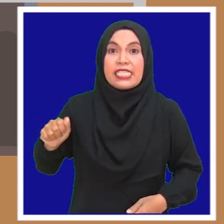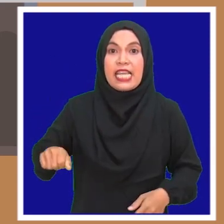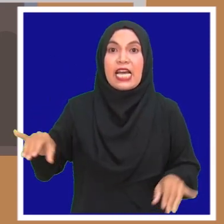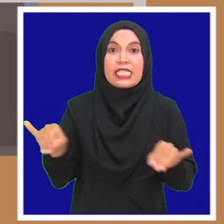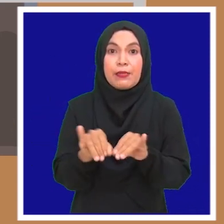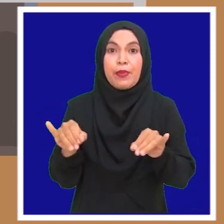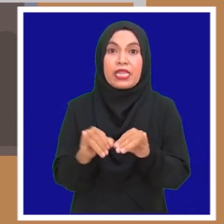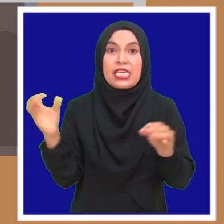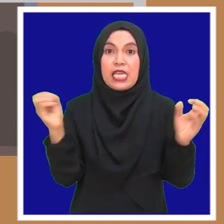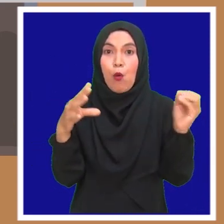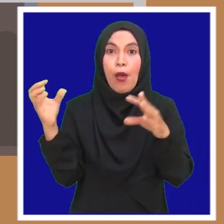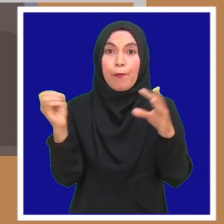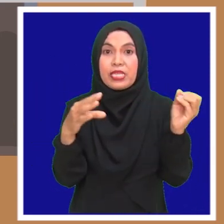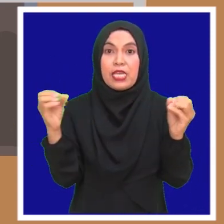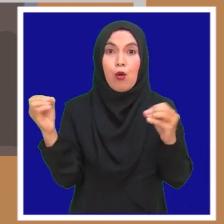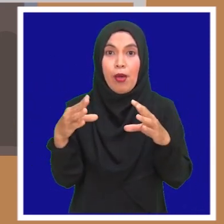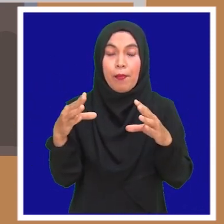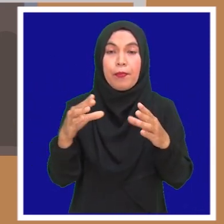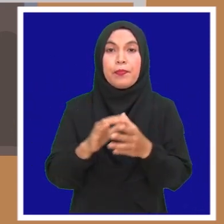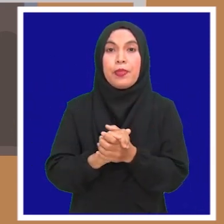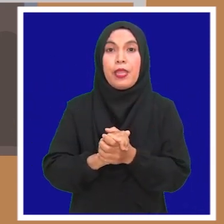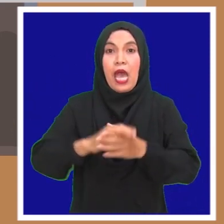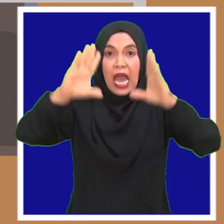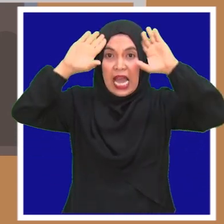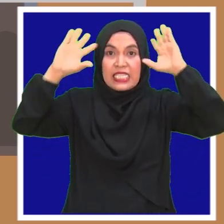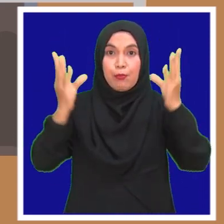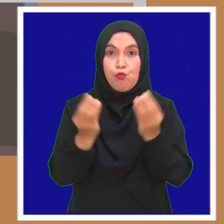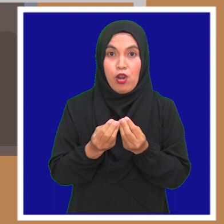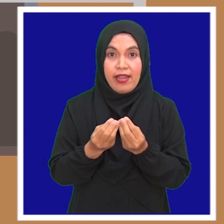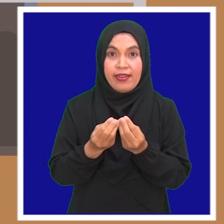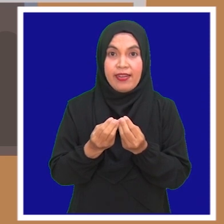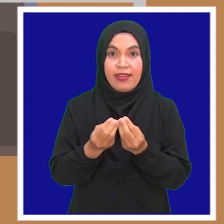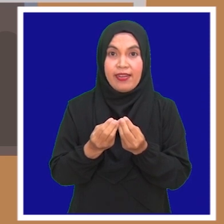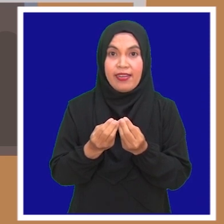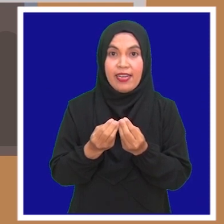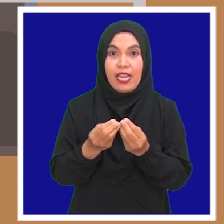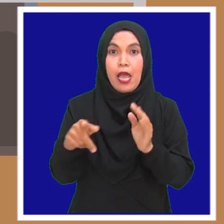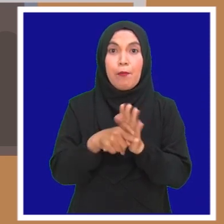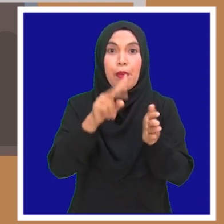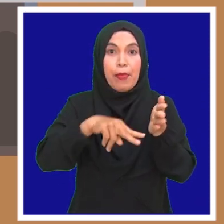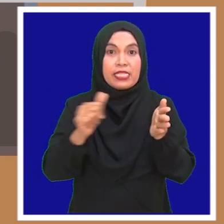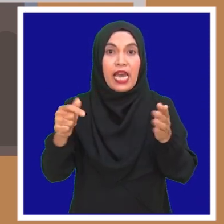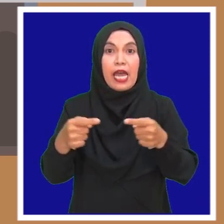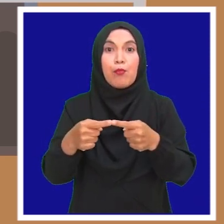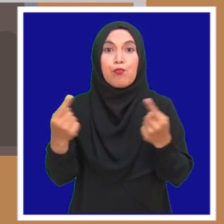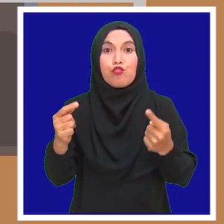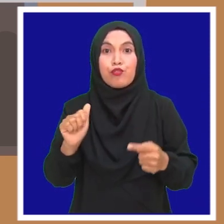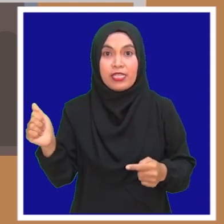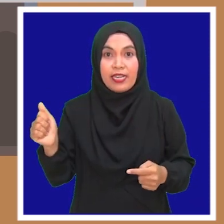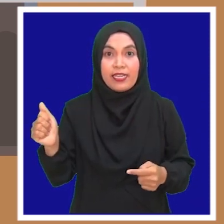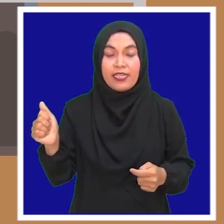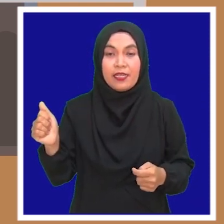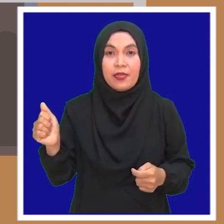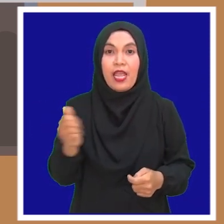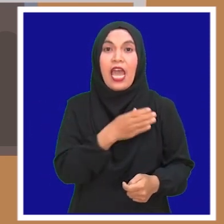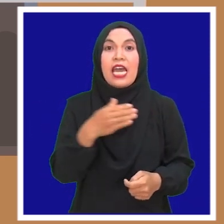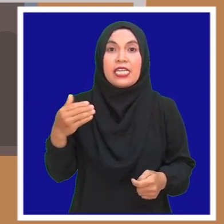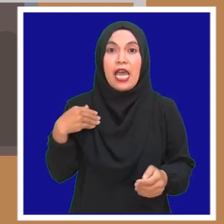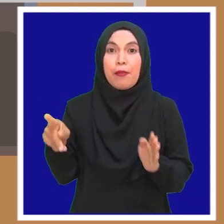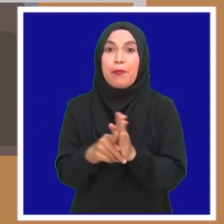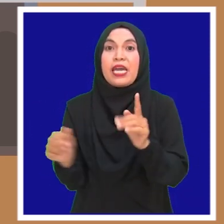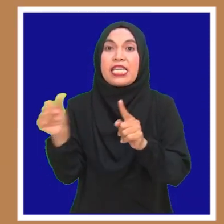jawab-menjawab, kesimpulan, pembacaan putusan, sarang penyampaian salinan